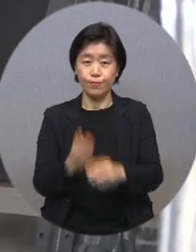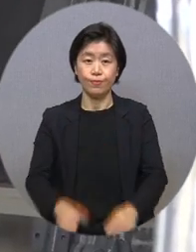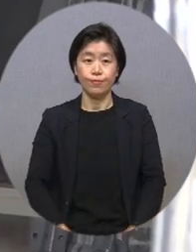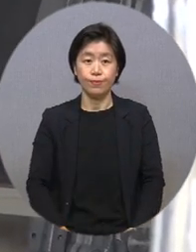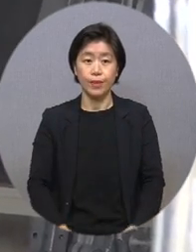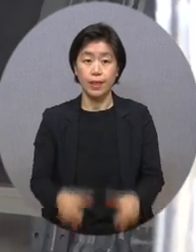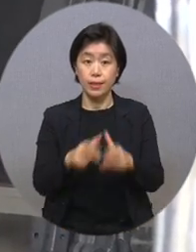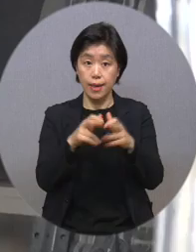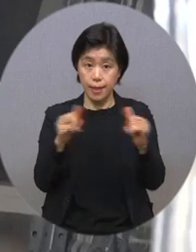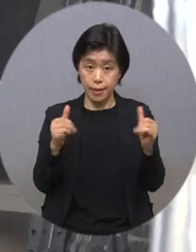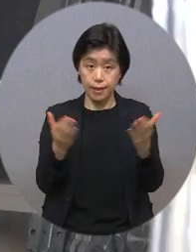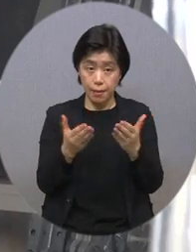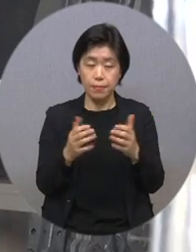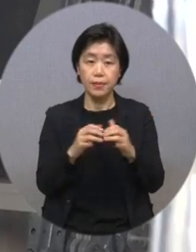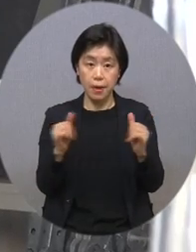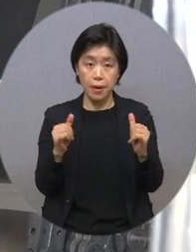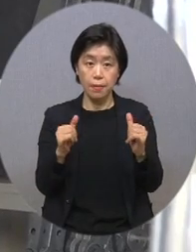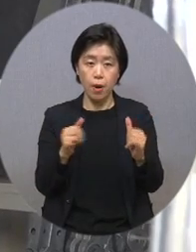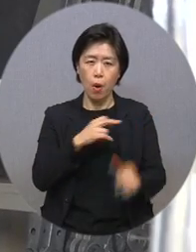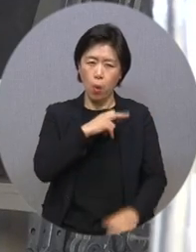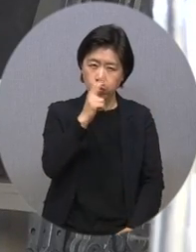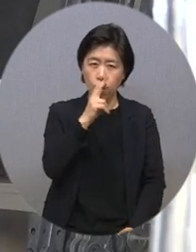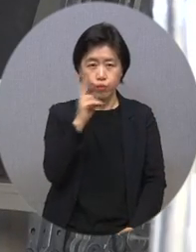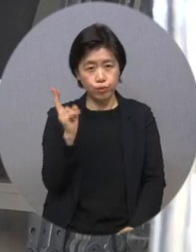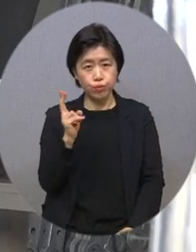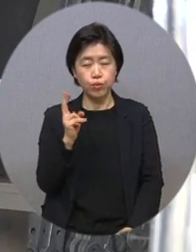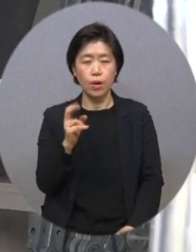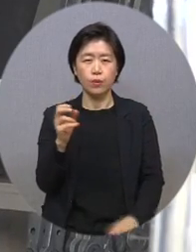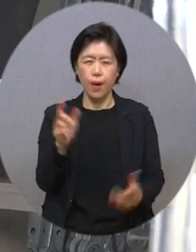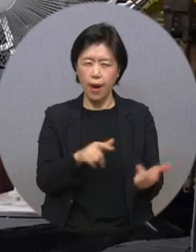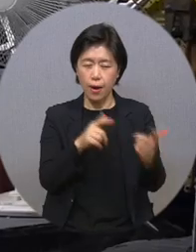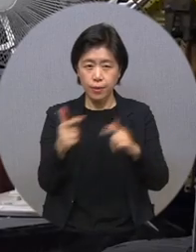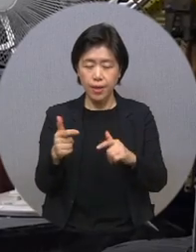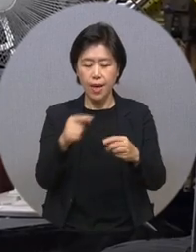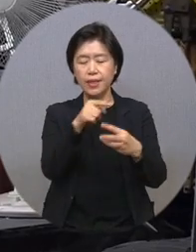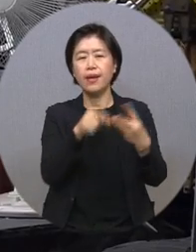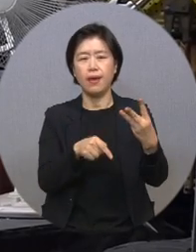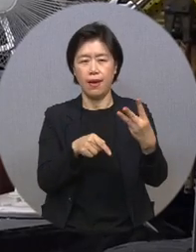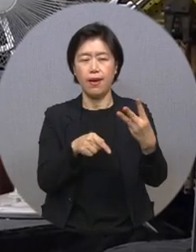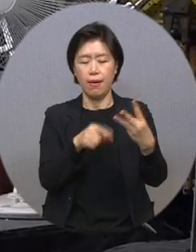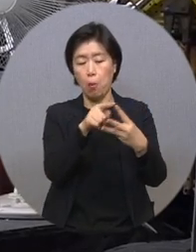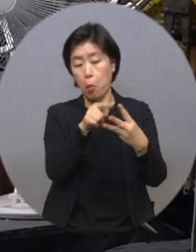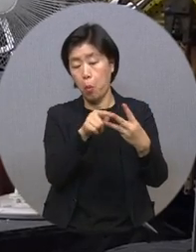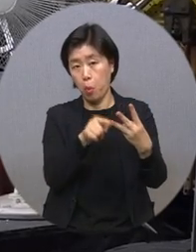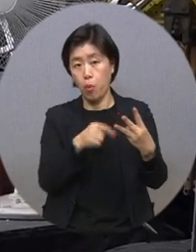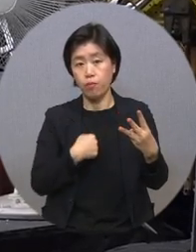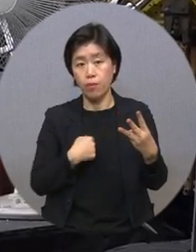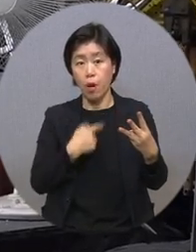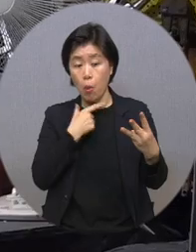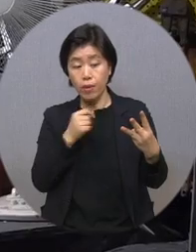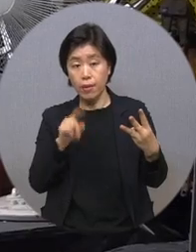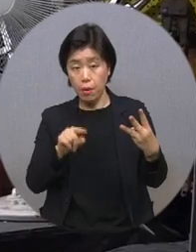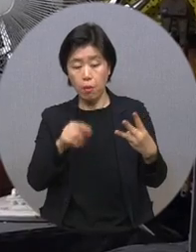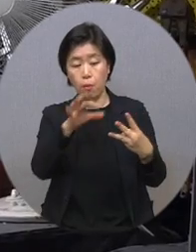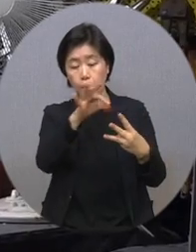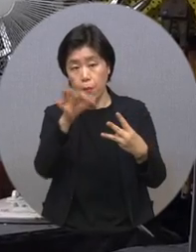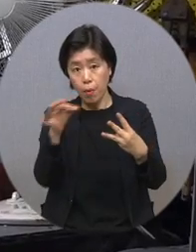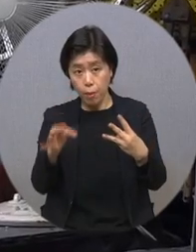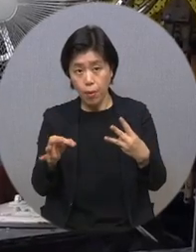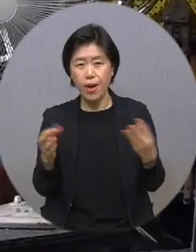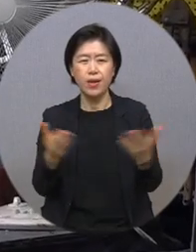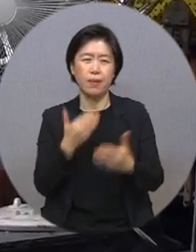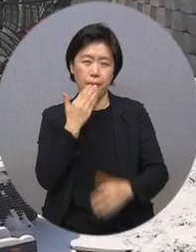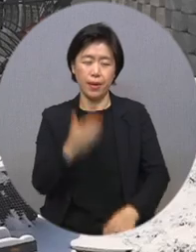직원들은 오전, 오후, 전일 3개조 근무 편성으로 각 직원의 능력에 적합한 근로를 할 수